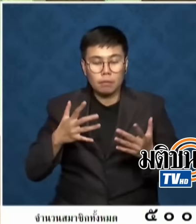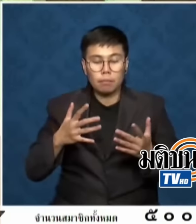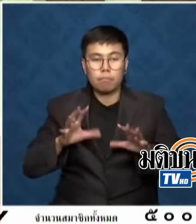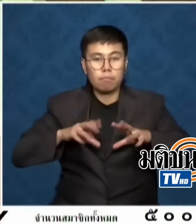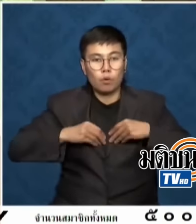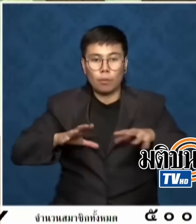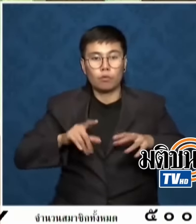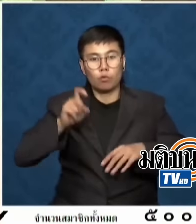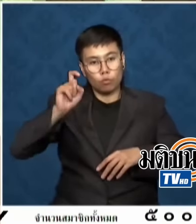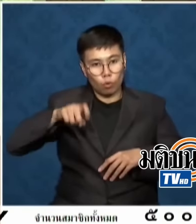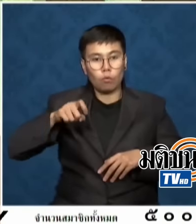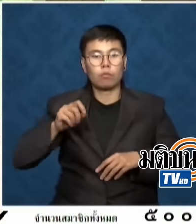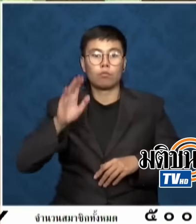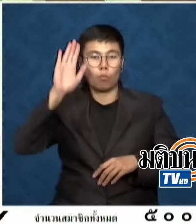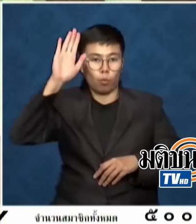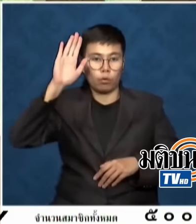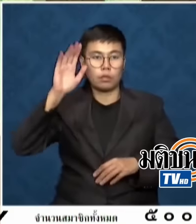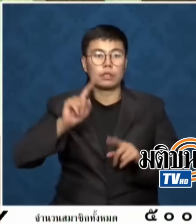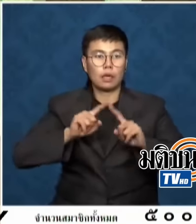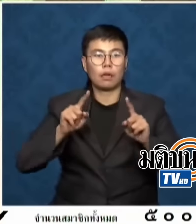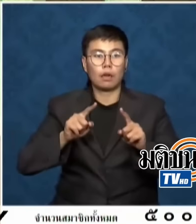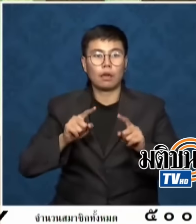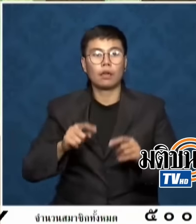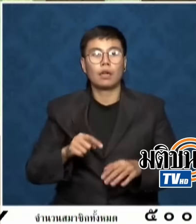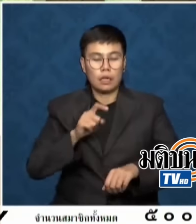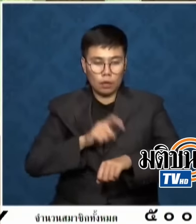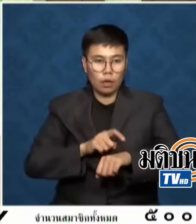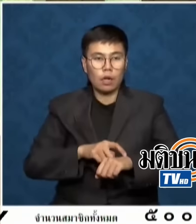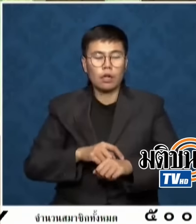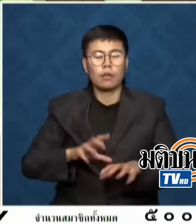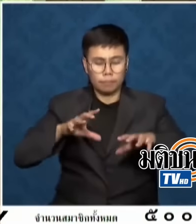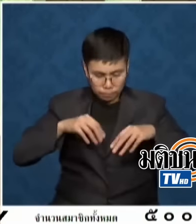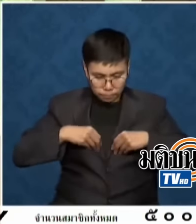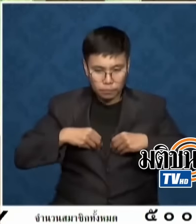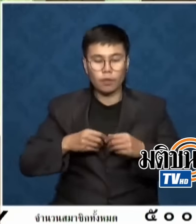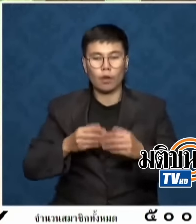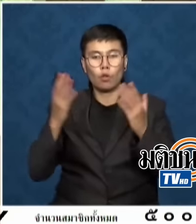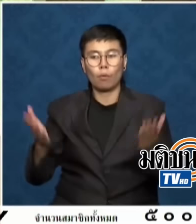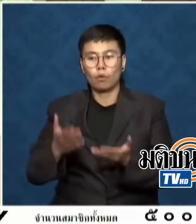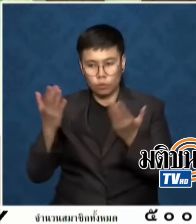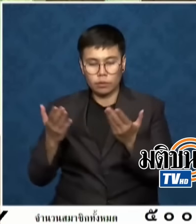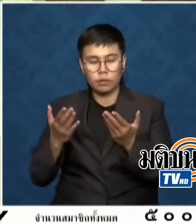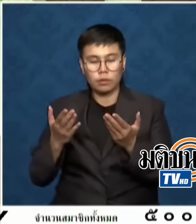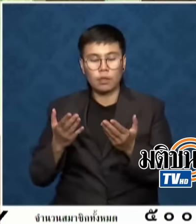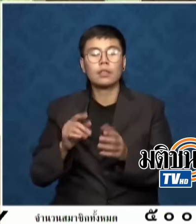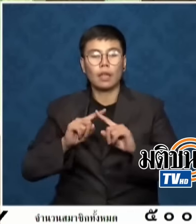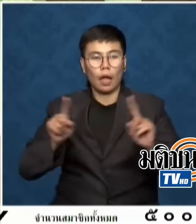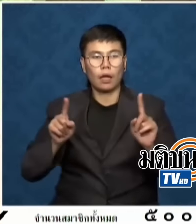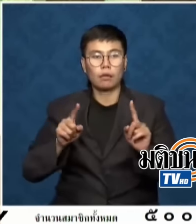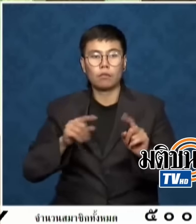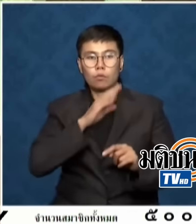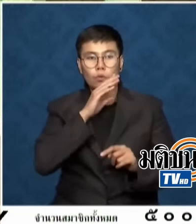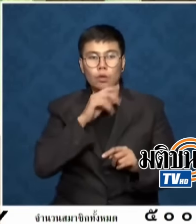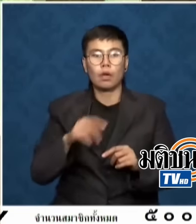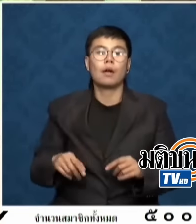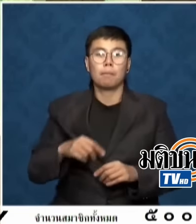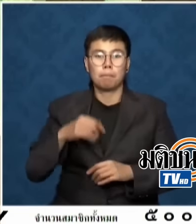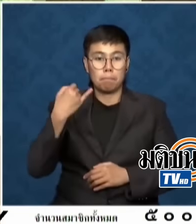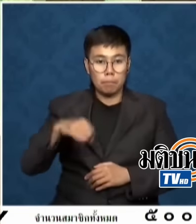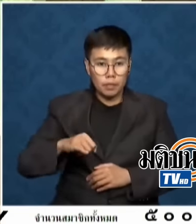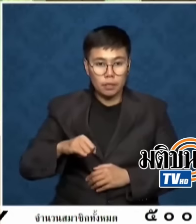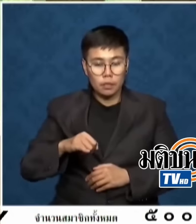แต่ก็อาจจะเซฟเวลาได้เห็นด้วยในการที่จะเร่งผลักดันไปแต่ถ้าขัดข้อบังคับแล้ว